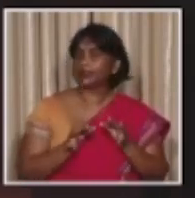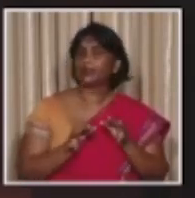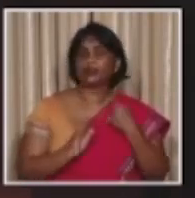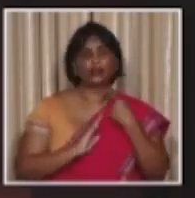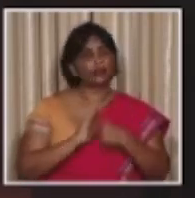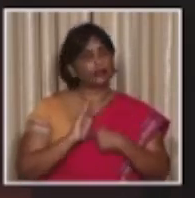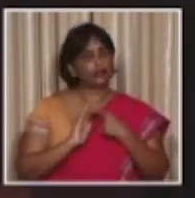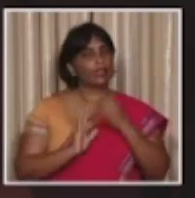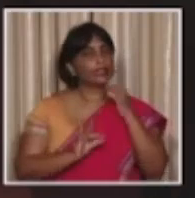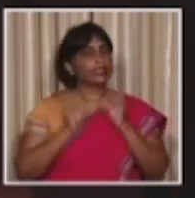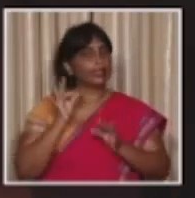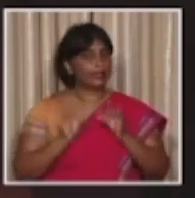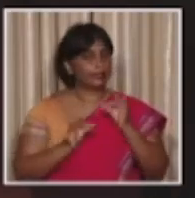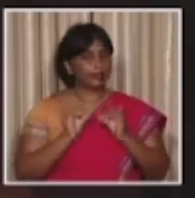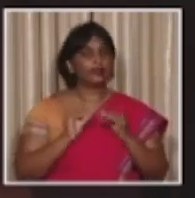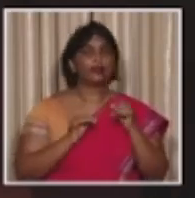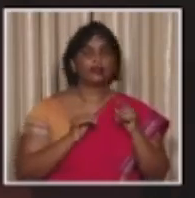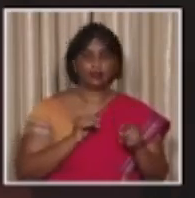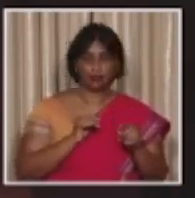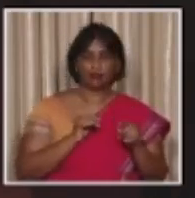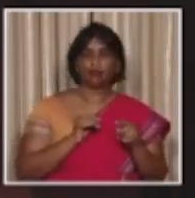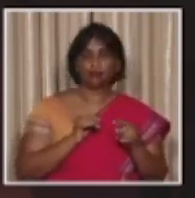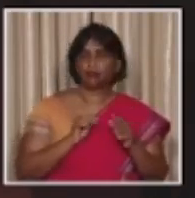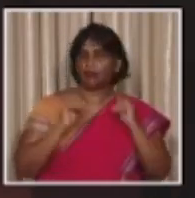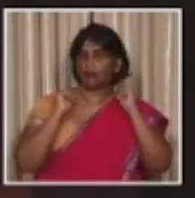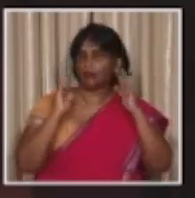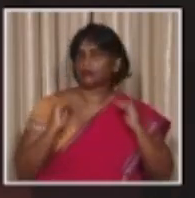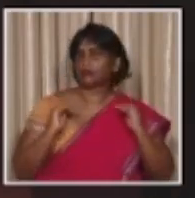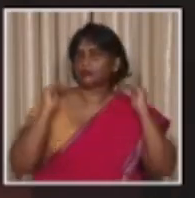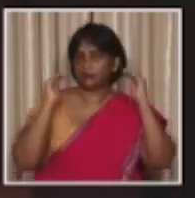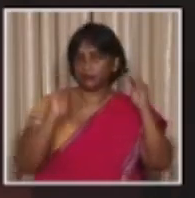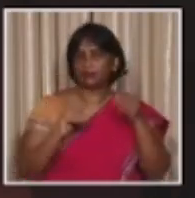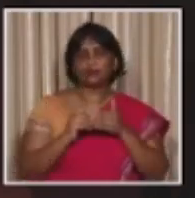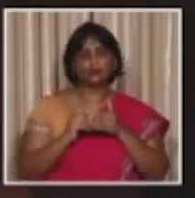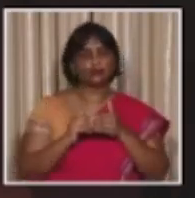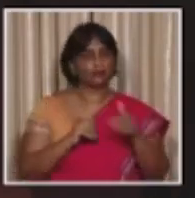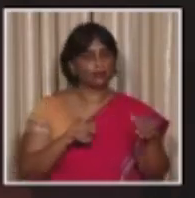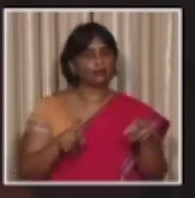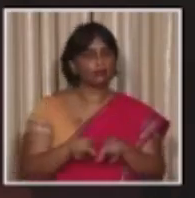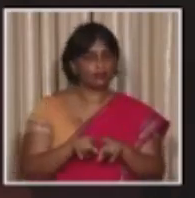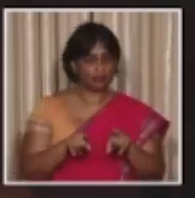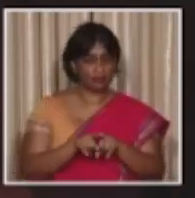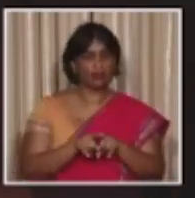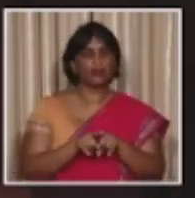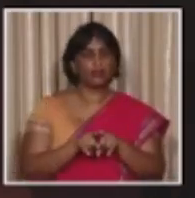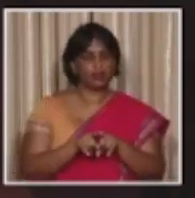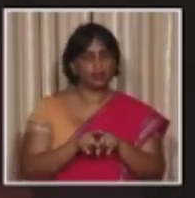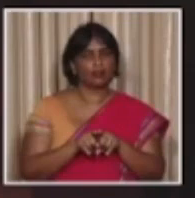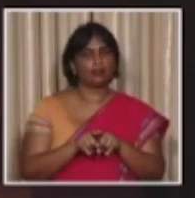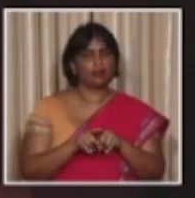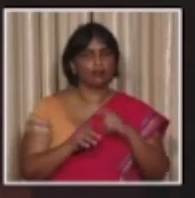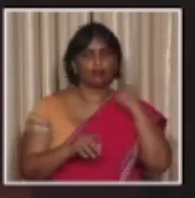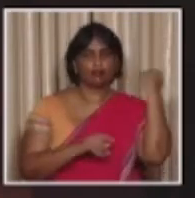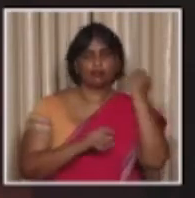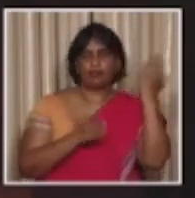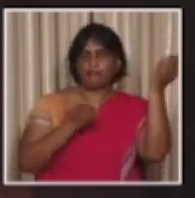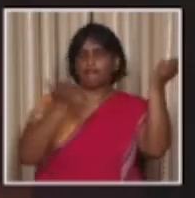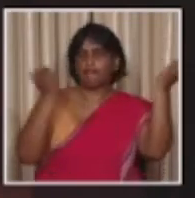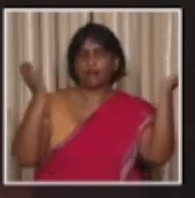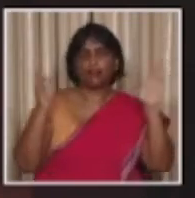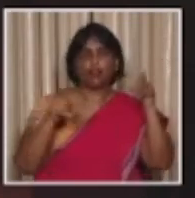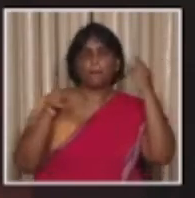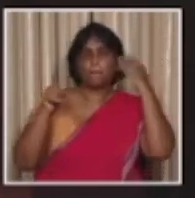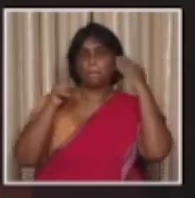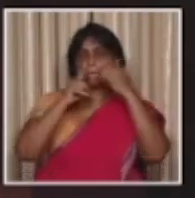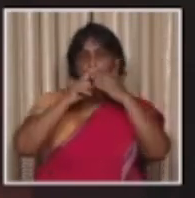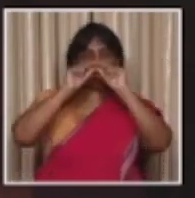දේශීය කිරි සහ කිරි ස්වයංපෝෂිත භාවය පිළිබඳව හැම වේදිකාවකම කතා වෙනවා මේ මාතෘකාව